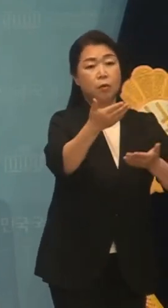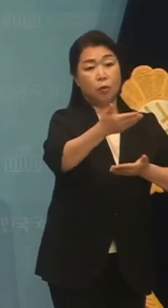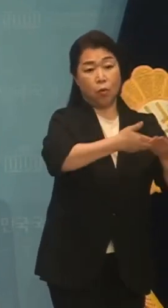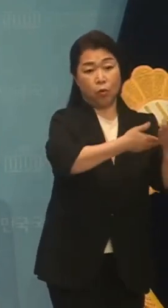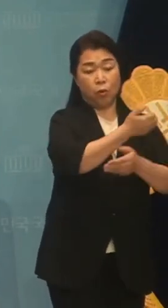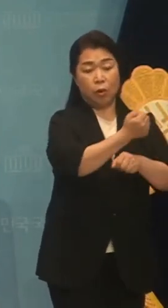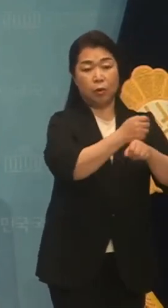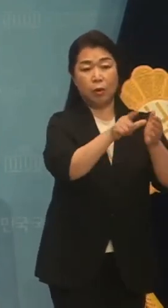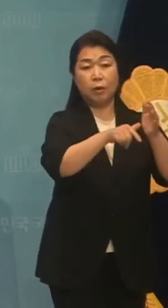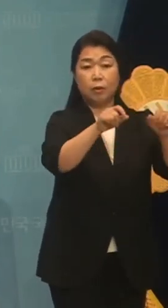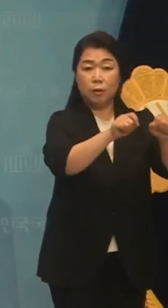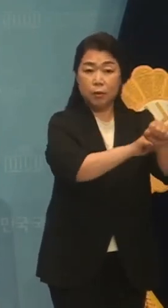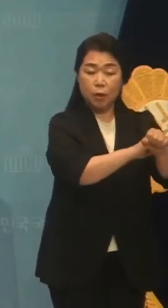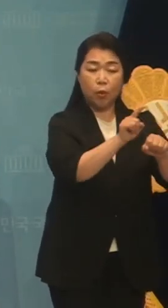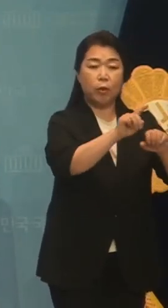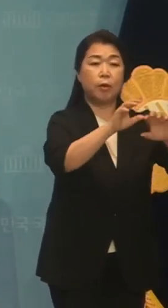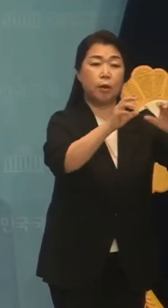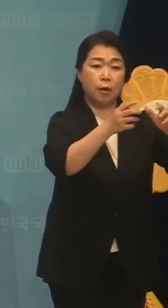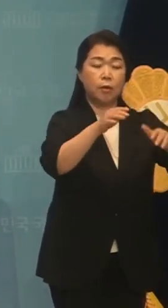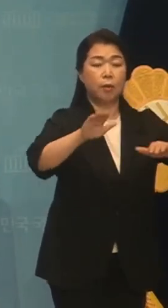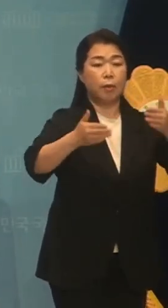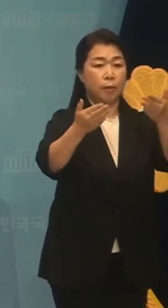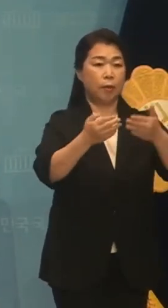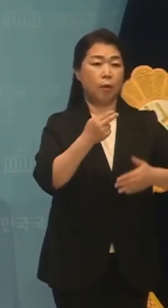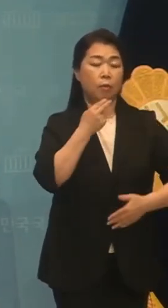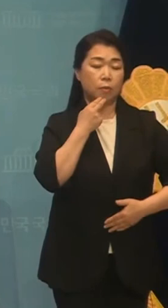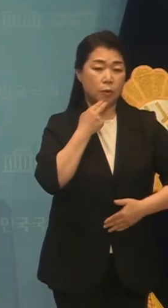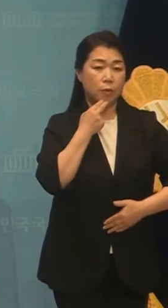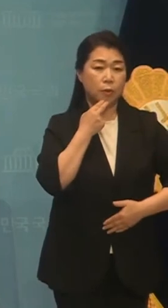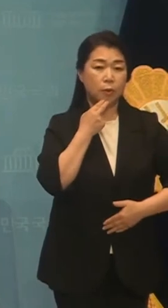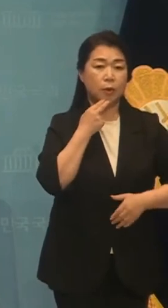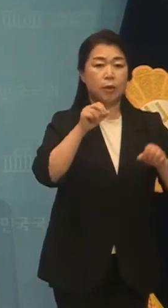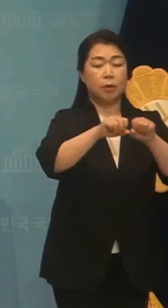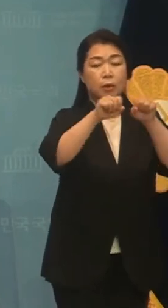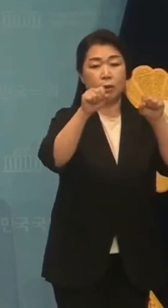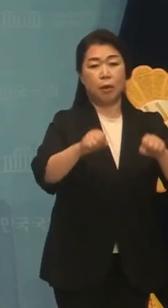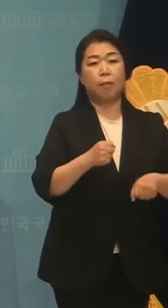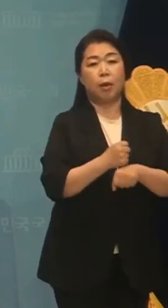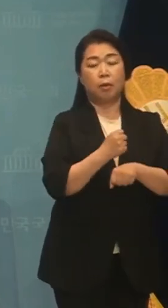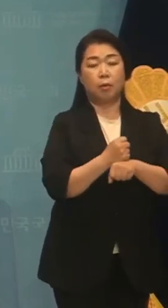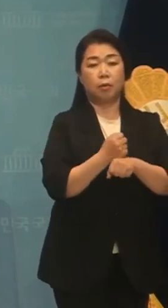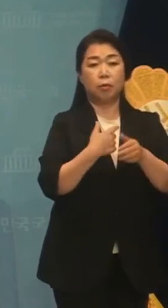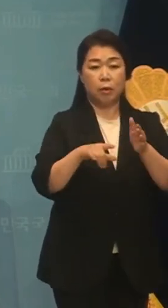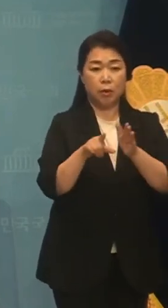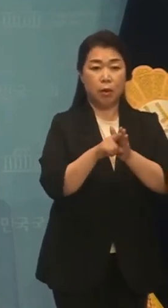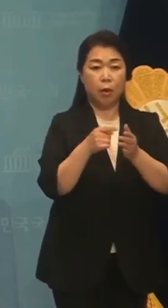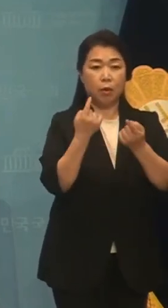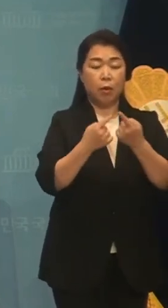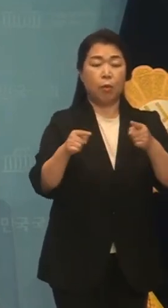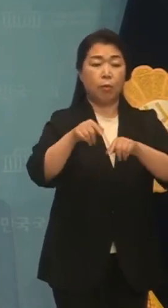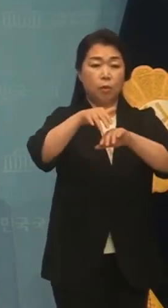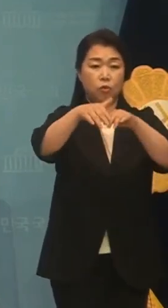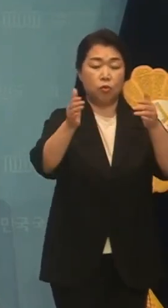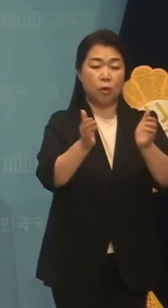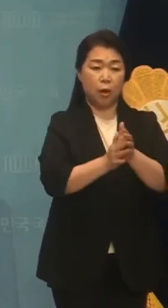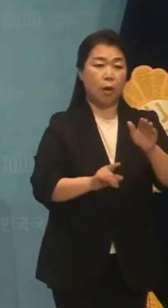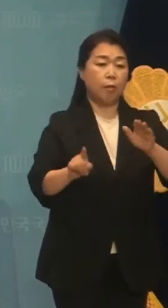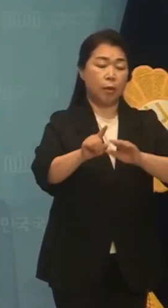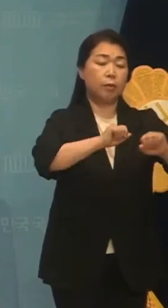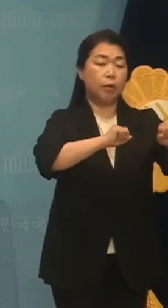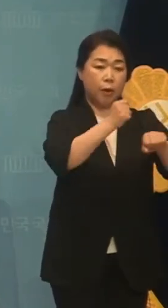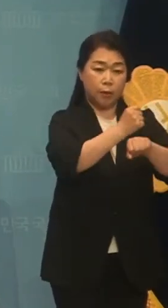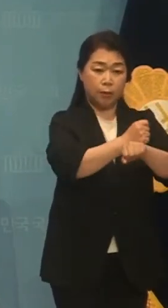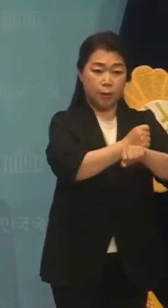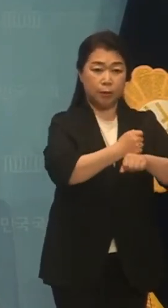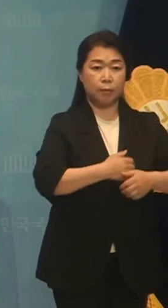있어서 특정 나라들이 차별받지 않도록 하는 시스템 구축에 더불어민주당도 앞장서도록